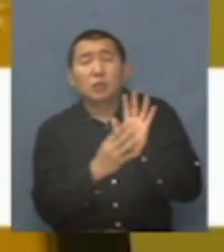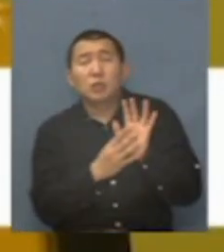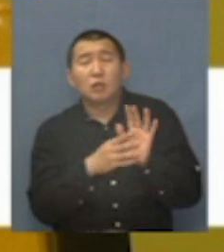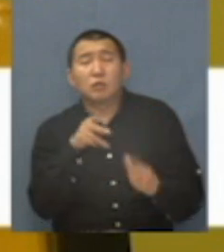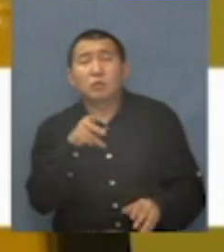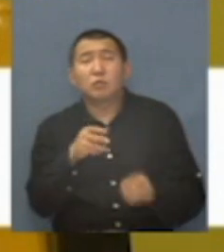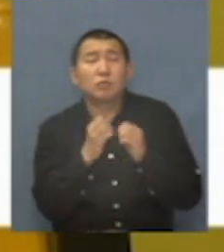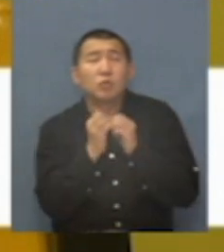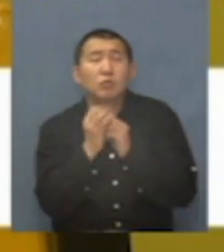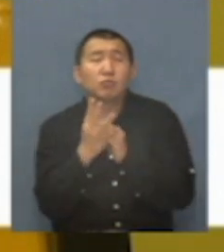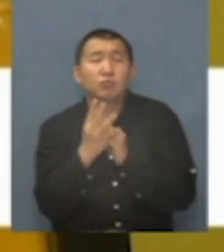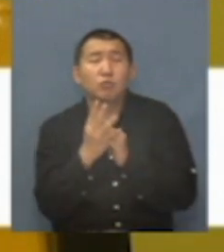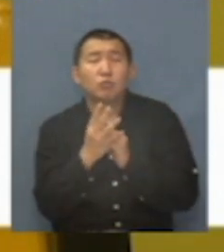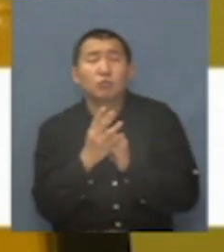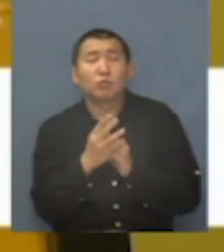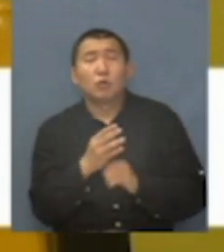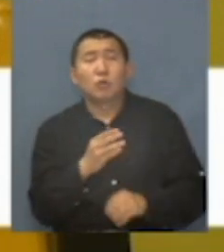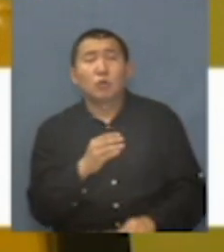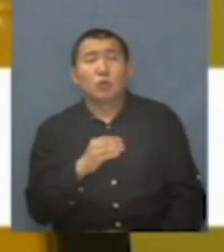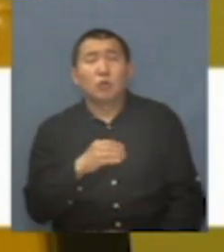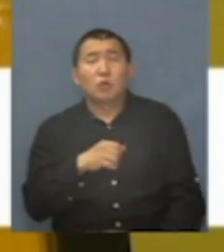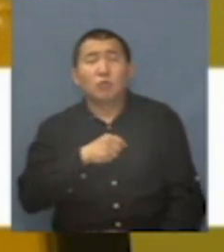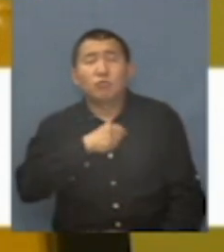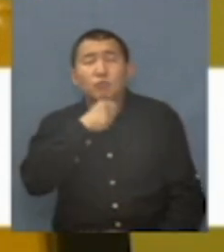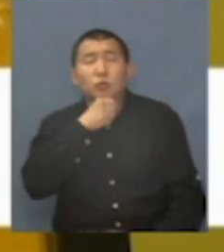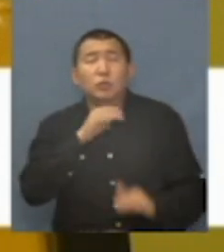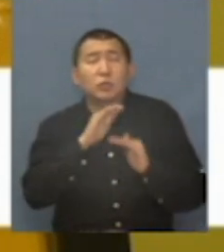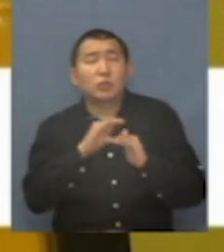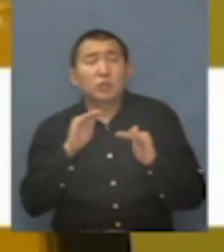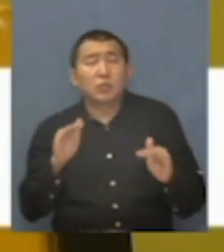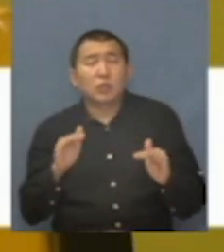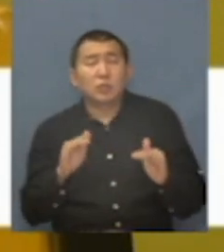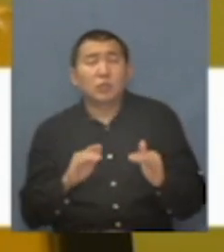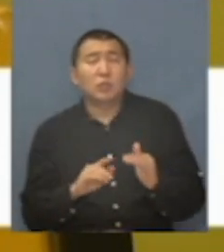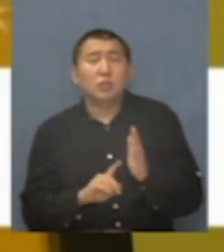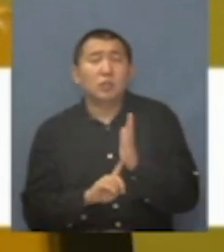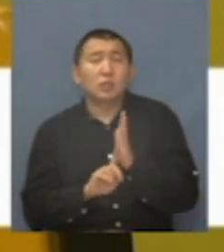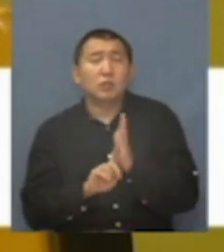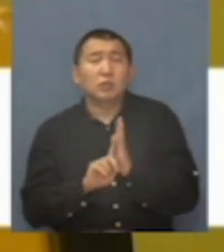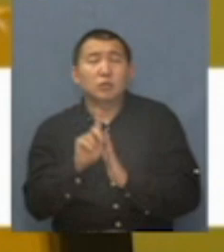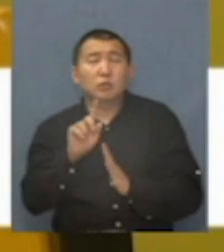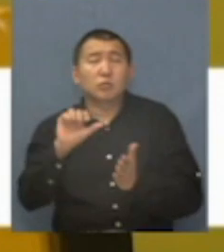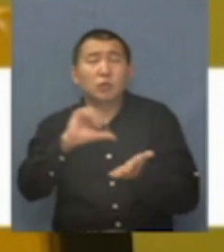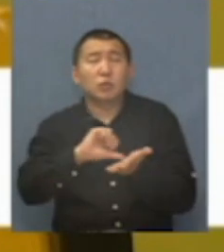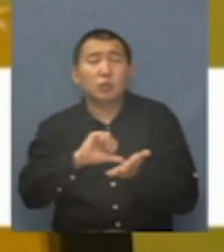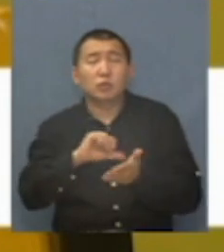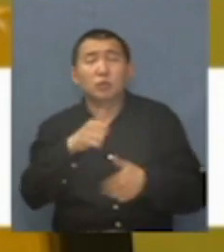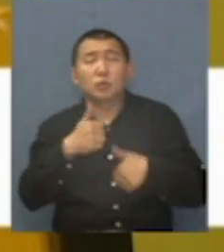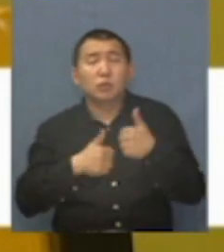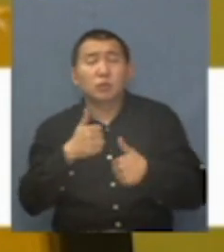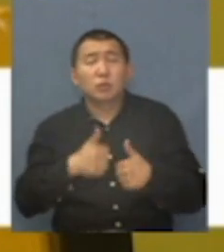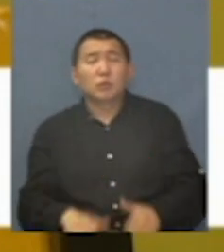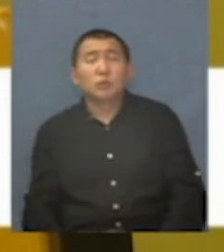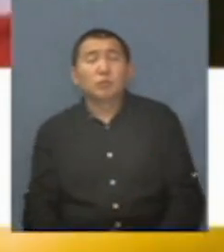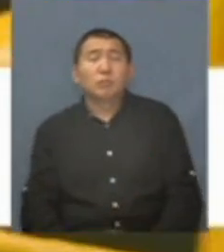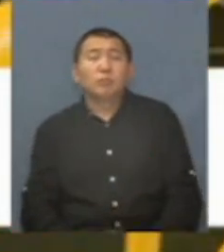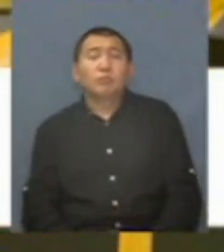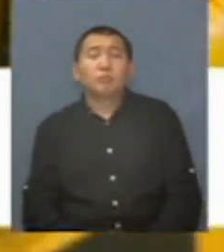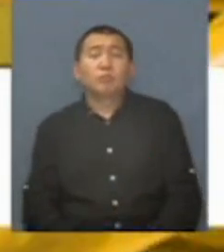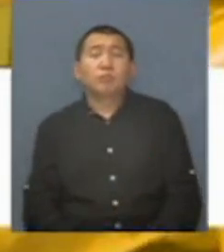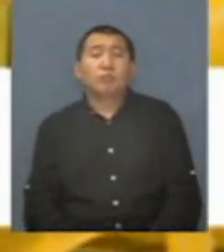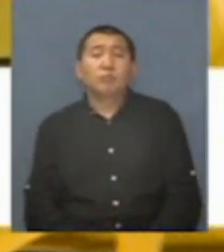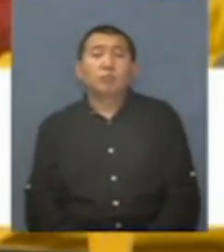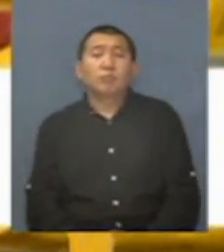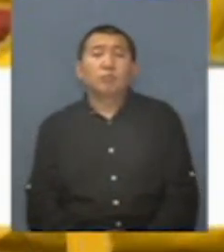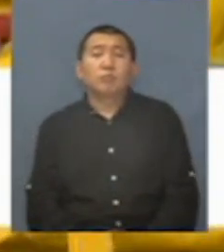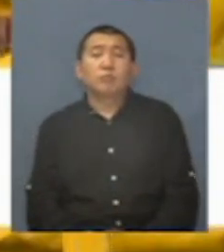2009-2014 жылғы жасөспірімдер арасында өтіп отырған кездесу жоғары деңгейде өтті. Жастардың спортқа деген ынтасы жоғары.